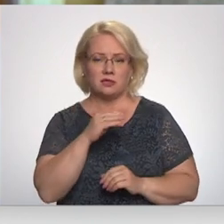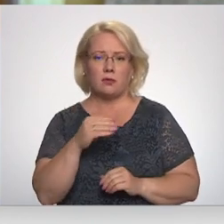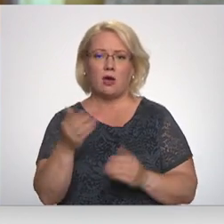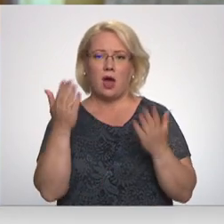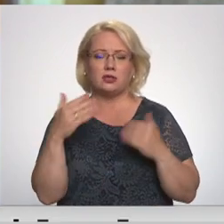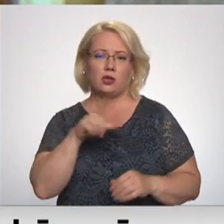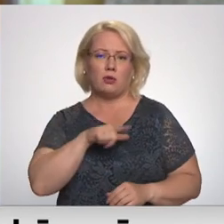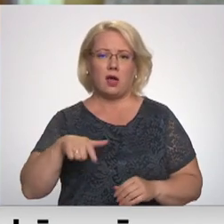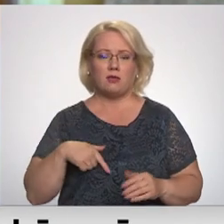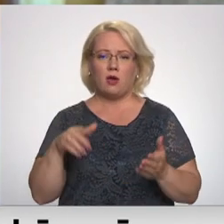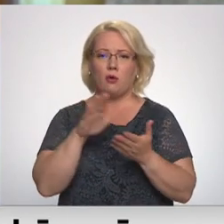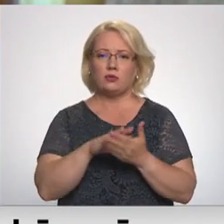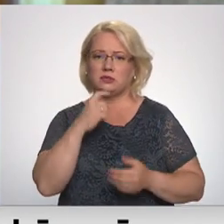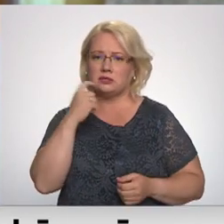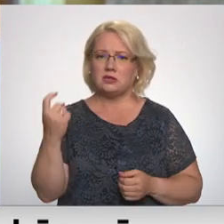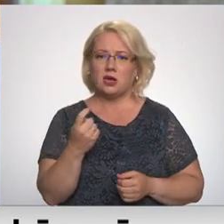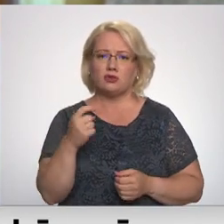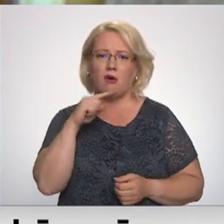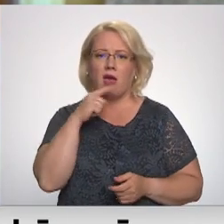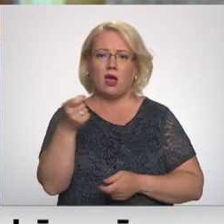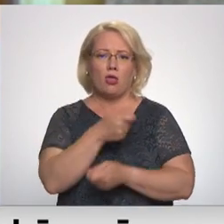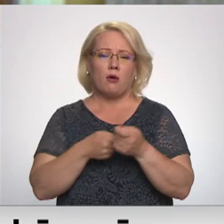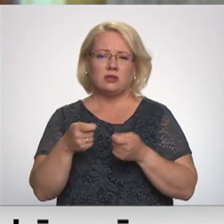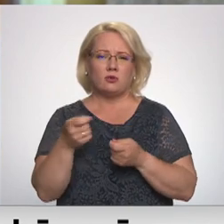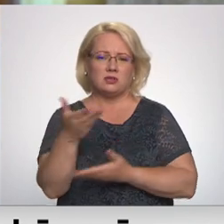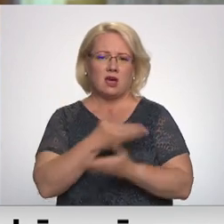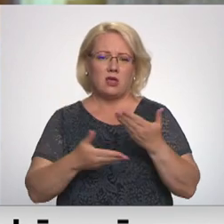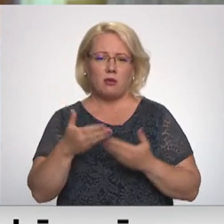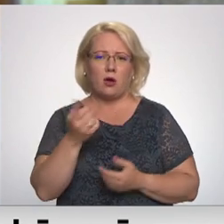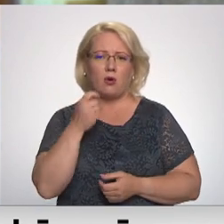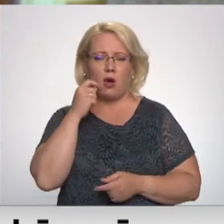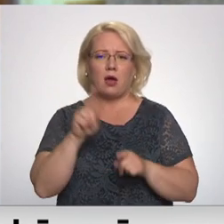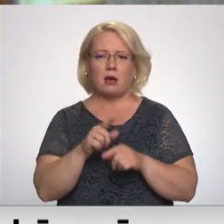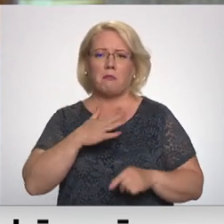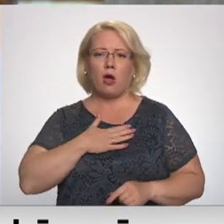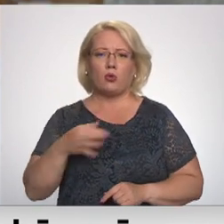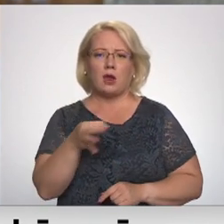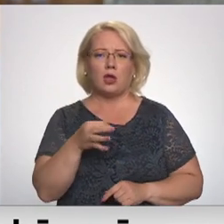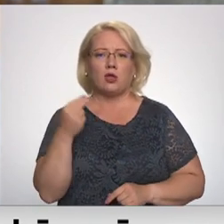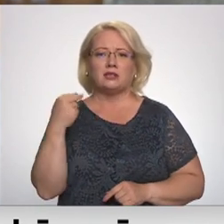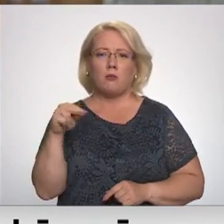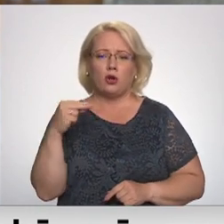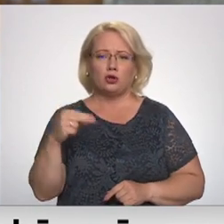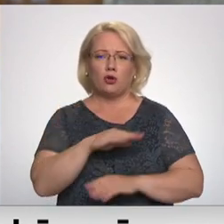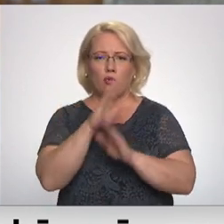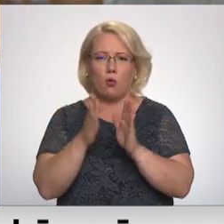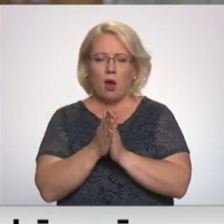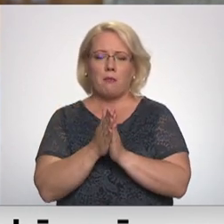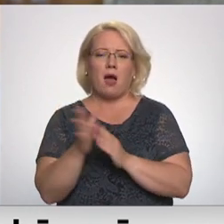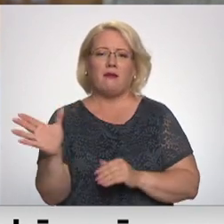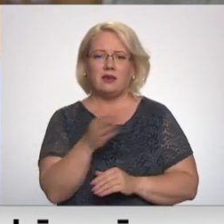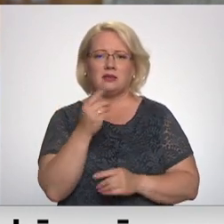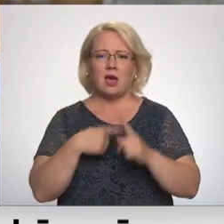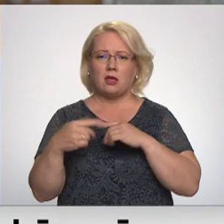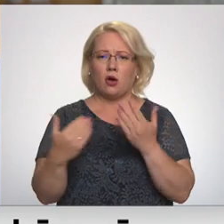aicināt Latviju uz ciešu ekonomisko sadarbību ar Ukrainu, arī manu reģionu Zaporižu. Visu kopā atjaunosim. Tas ir liels